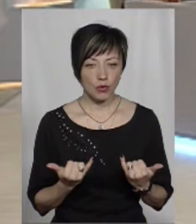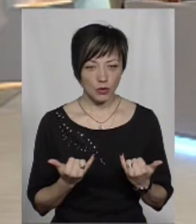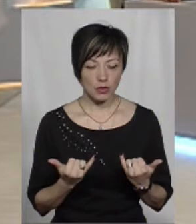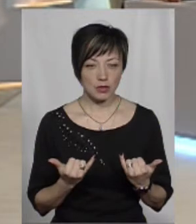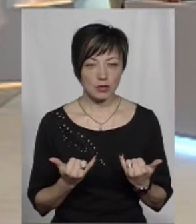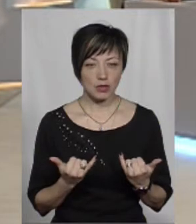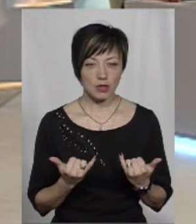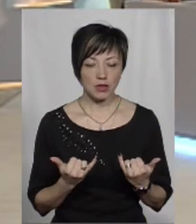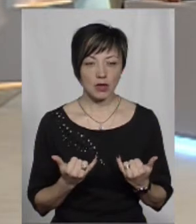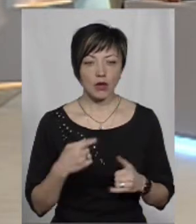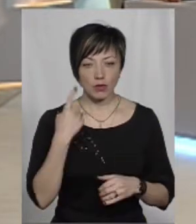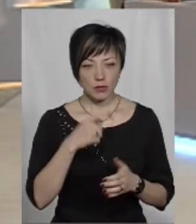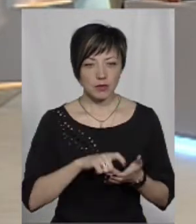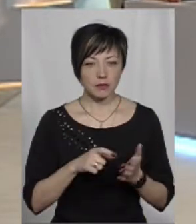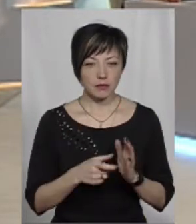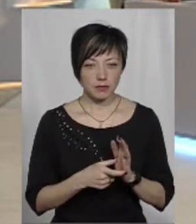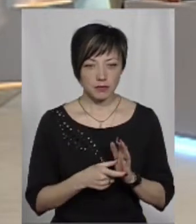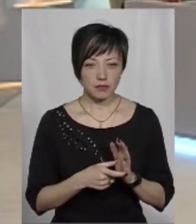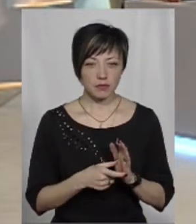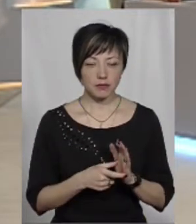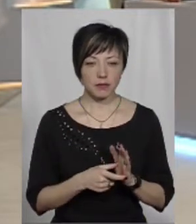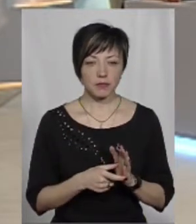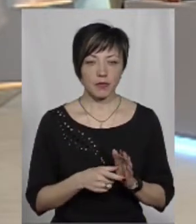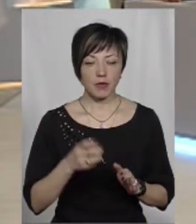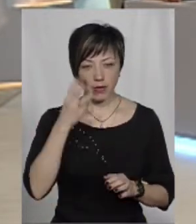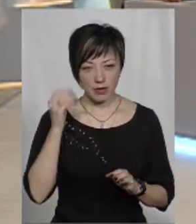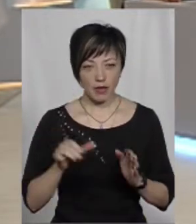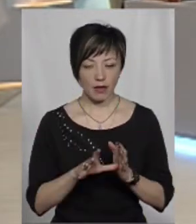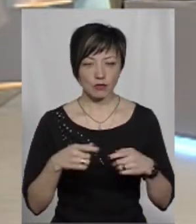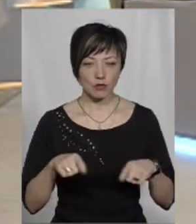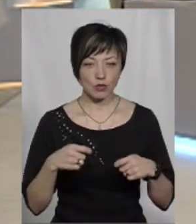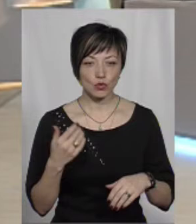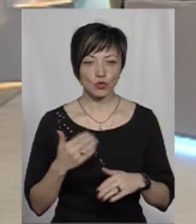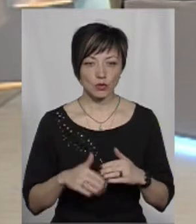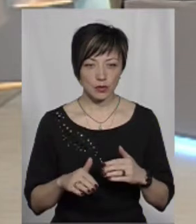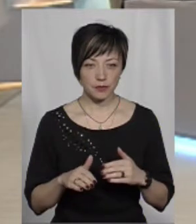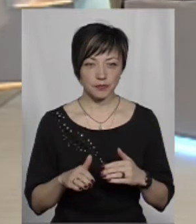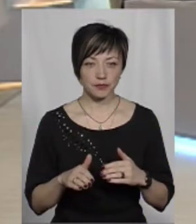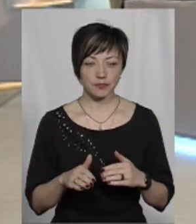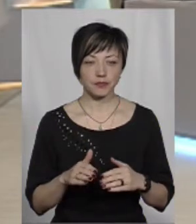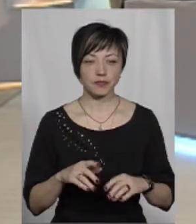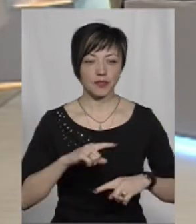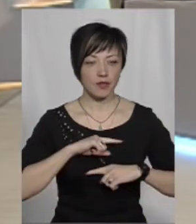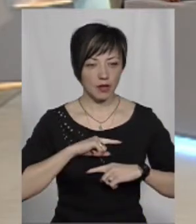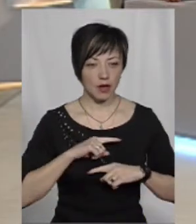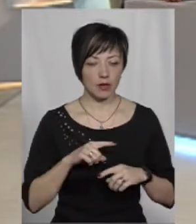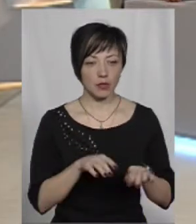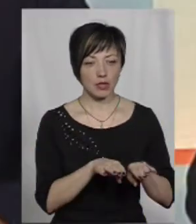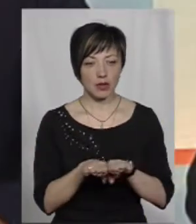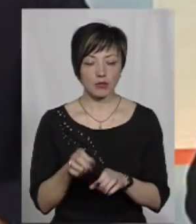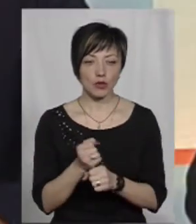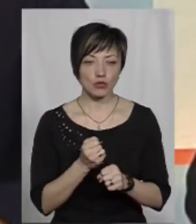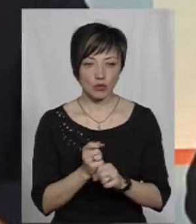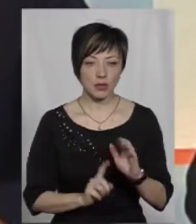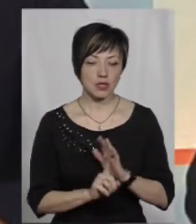сьогодні особистий кабінет Хмельницького енергозбуту постачальника вже на фінальному етапі розробки